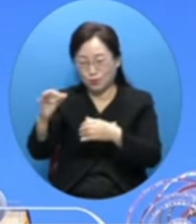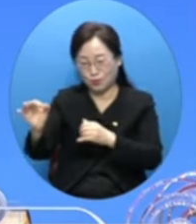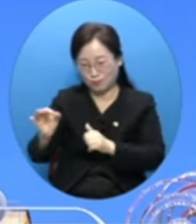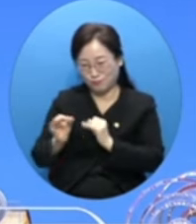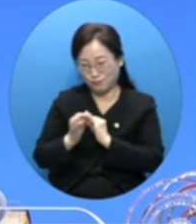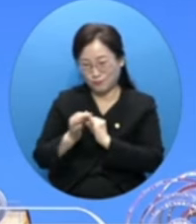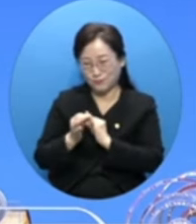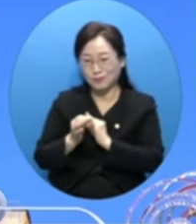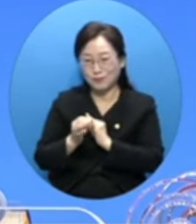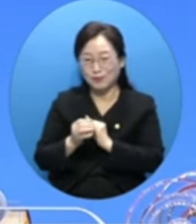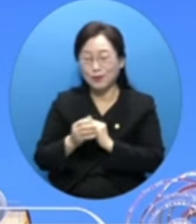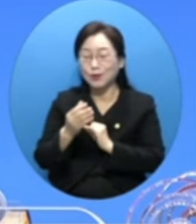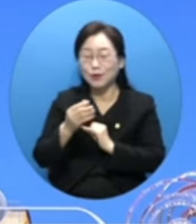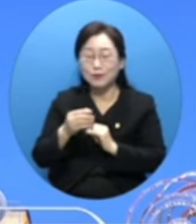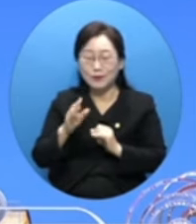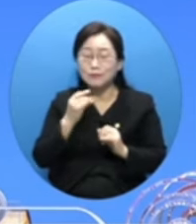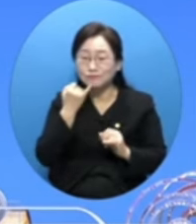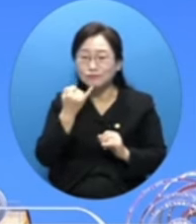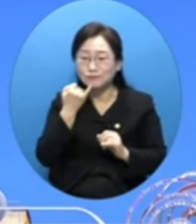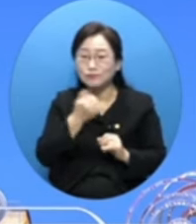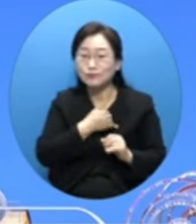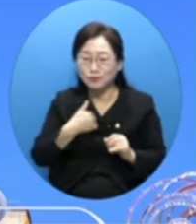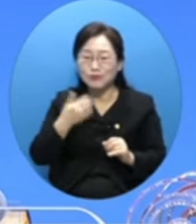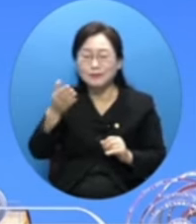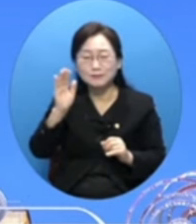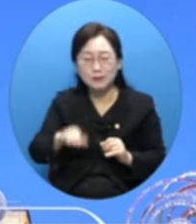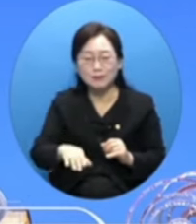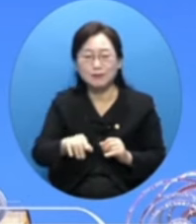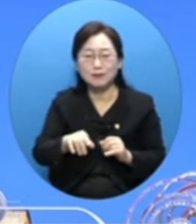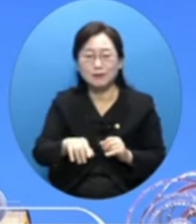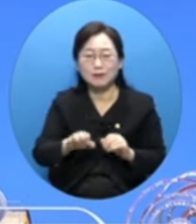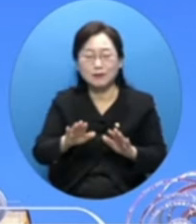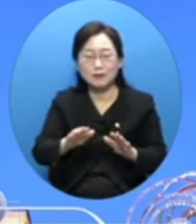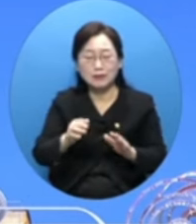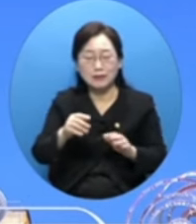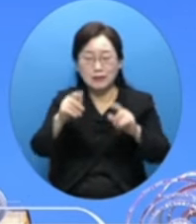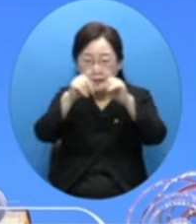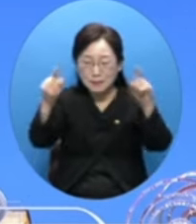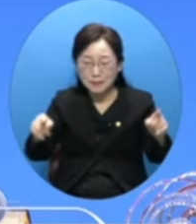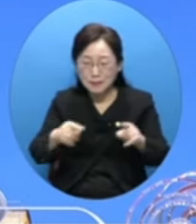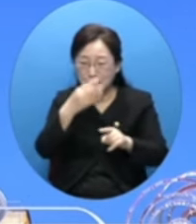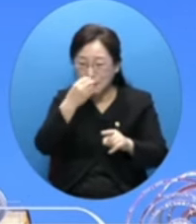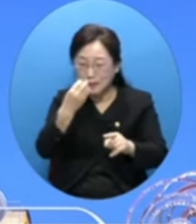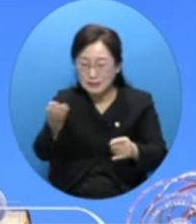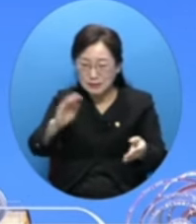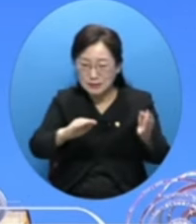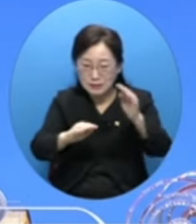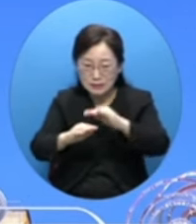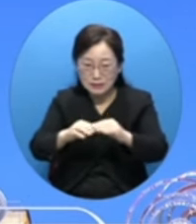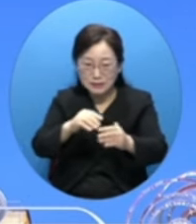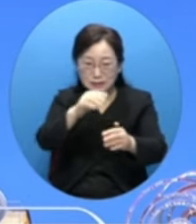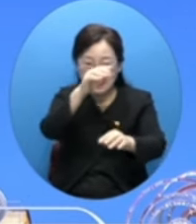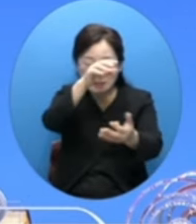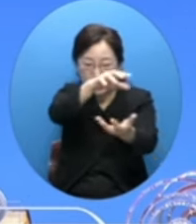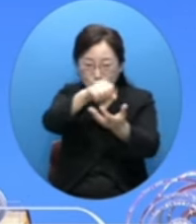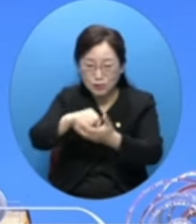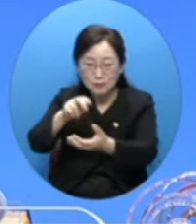굶지 않고 사는데 제가 모은 이 돈으로는 주일날 나가서 교회에서 헌금 드립니다.